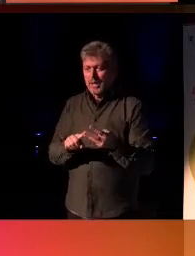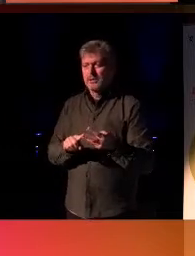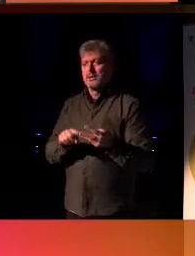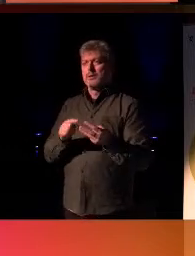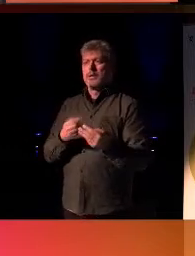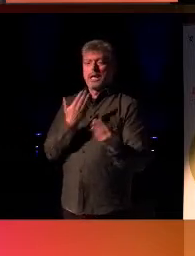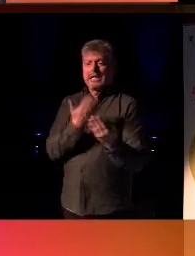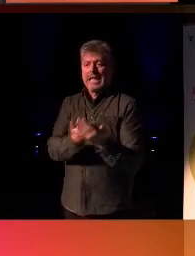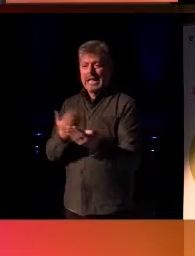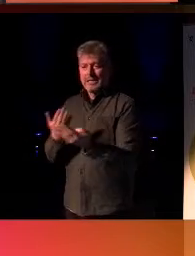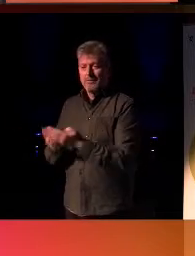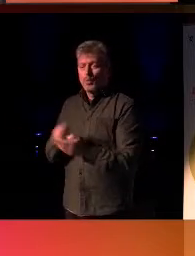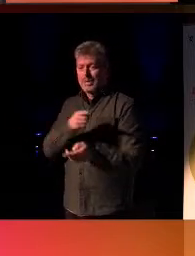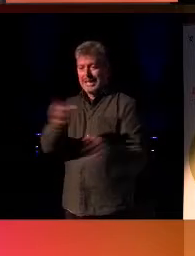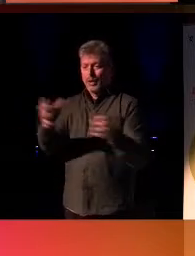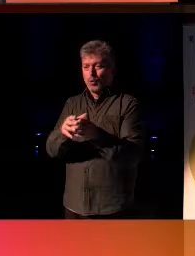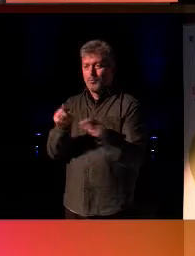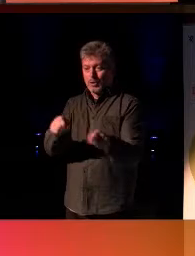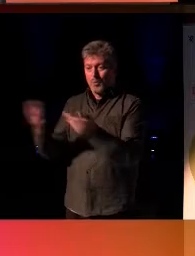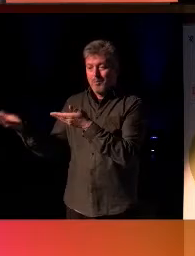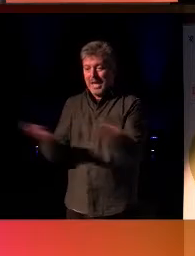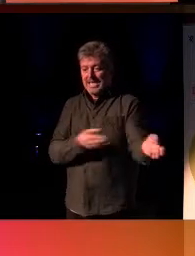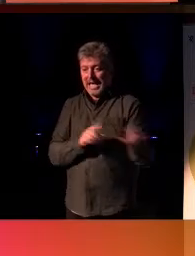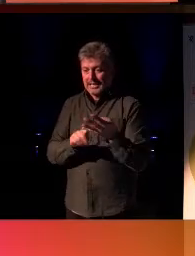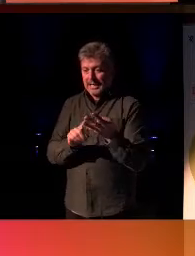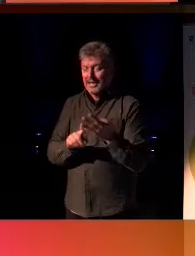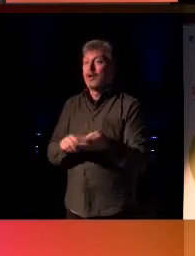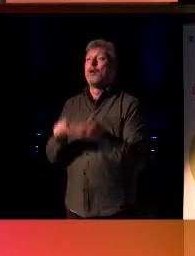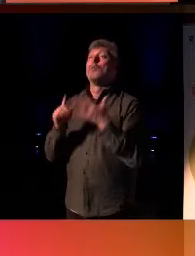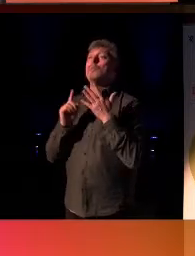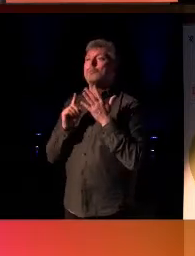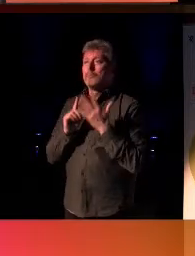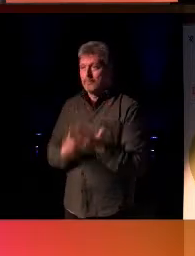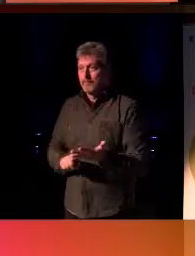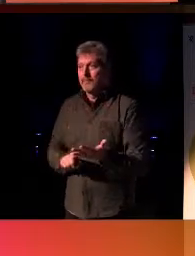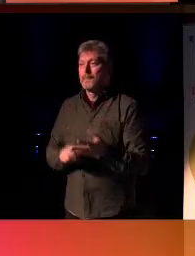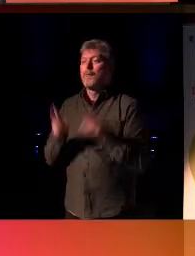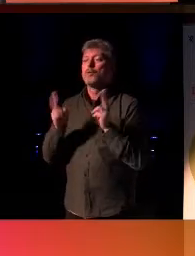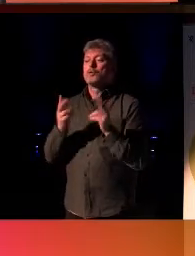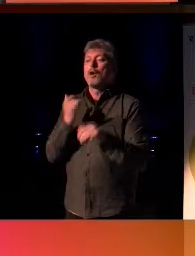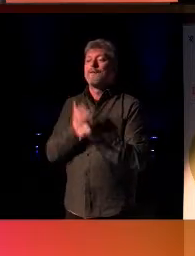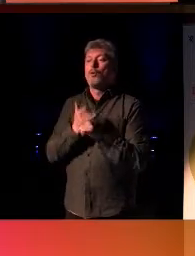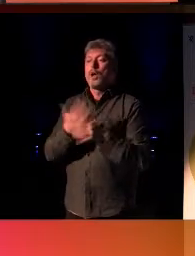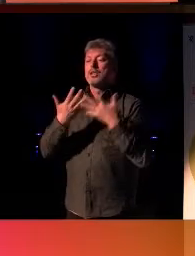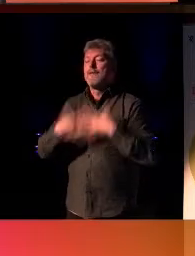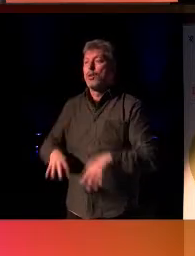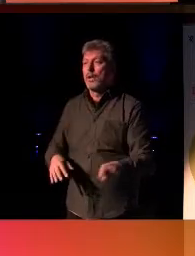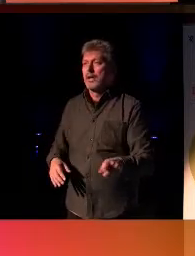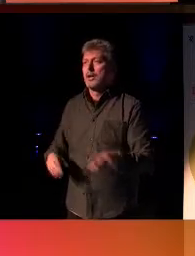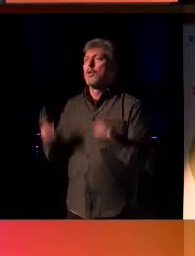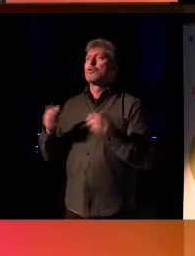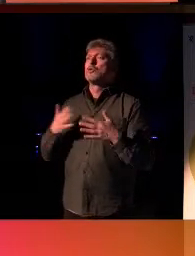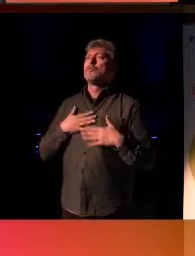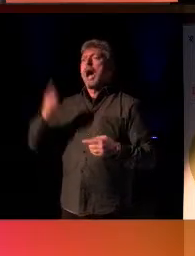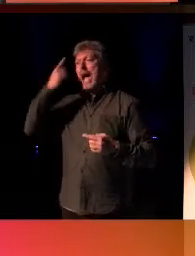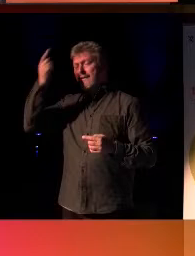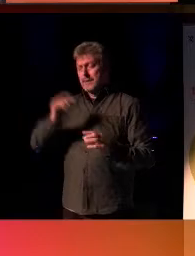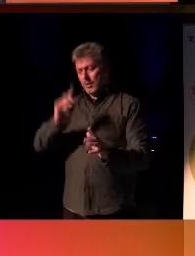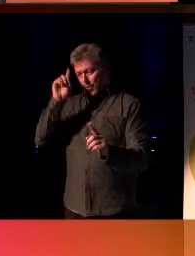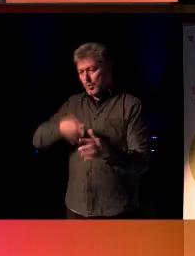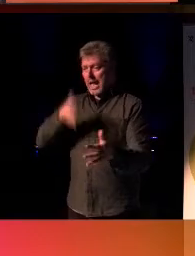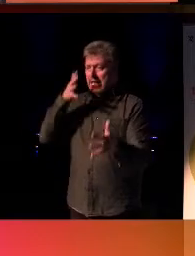til gruppen som du betjener, og hvordan dette virker. Du må ha evne til å